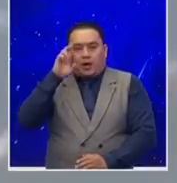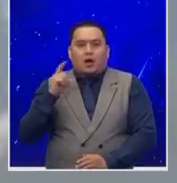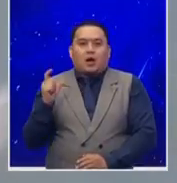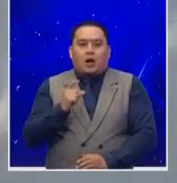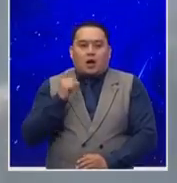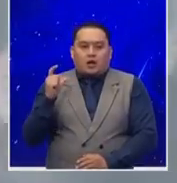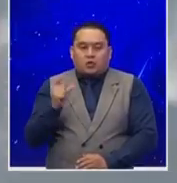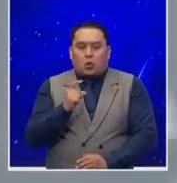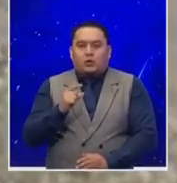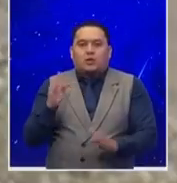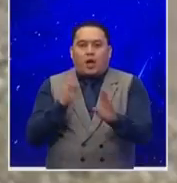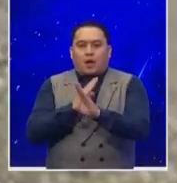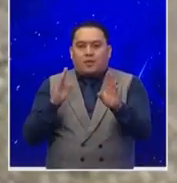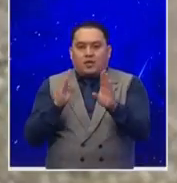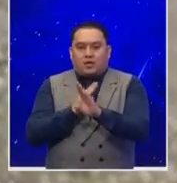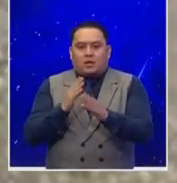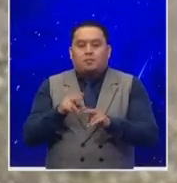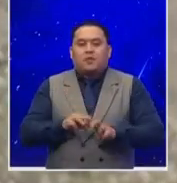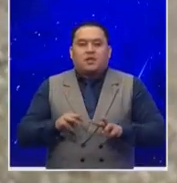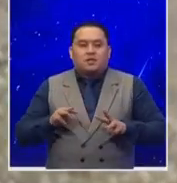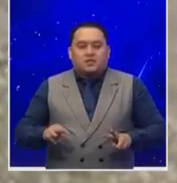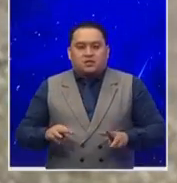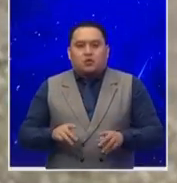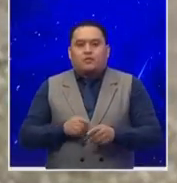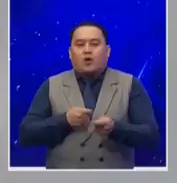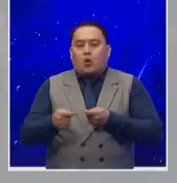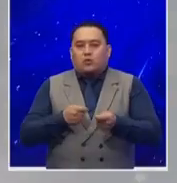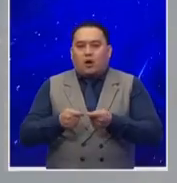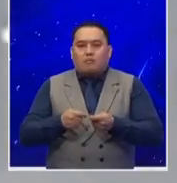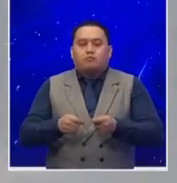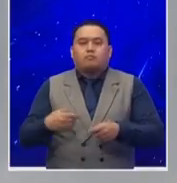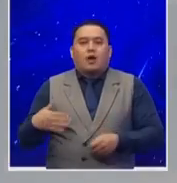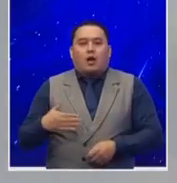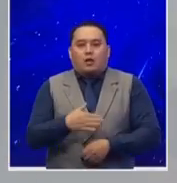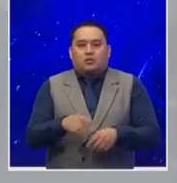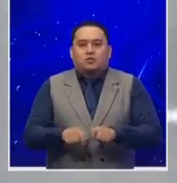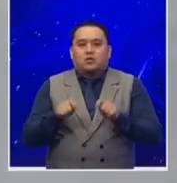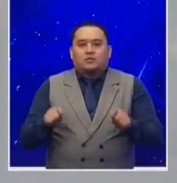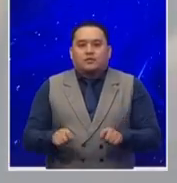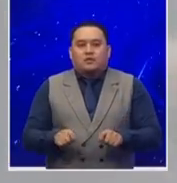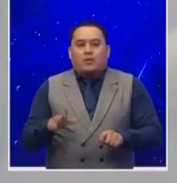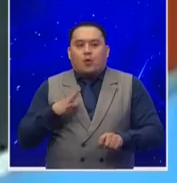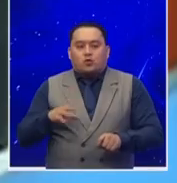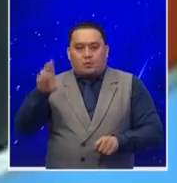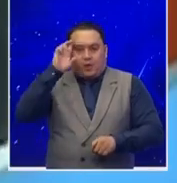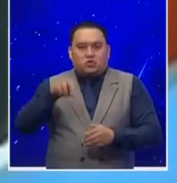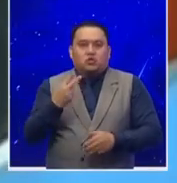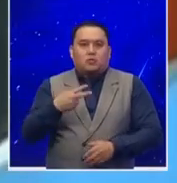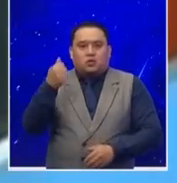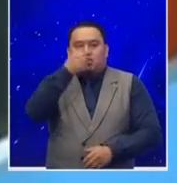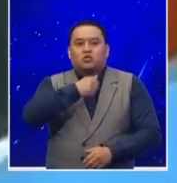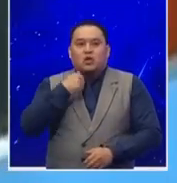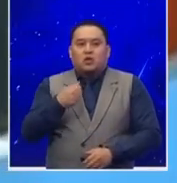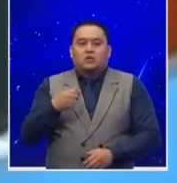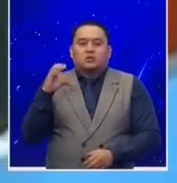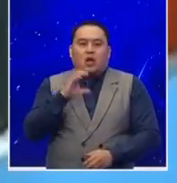экология, геология және табиғи ресурстар министрлігінің қарамағында балық шаруашылығы комитеті құрылды. Мемлекет басшысы 2020 жылдың